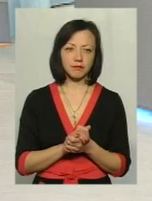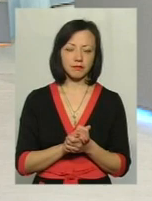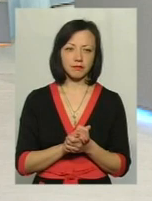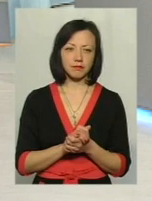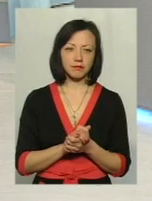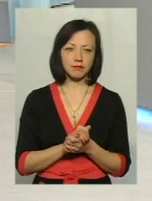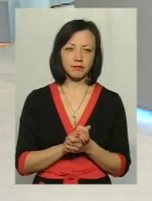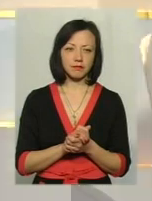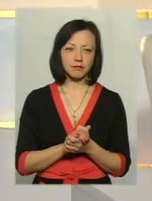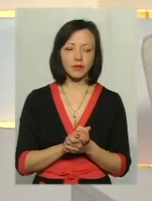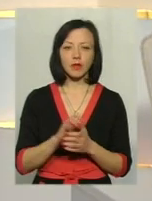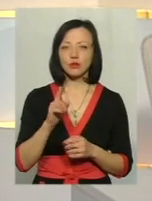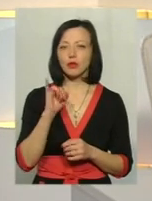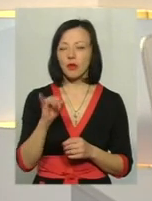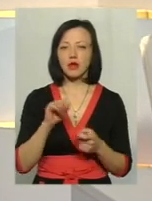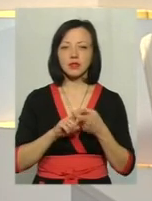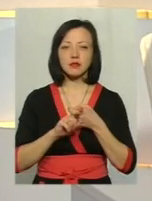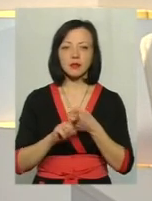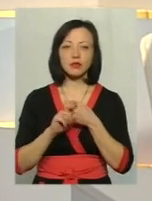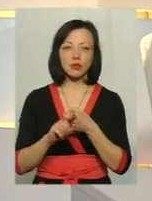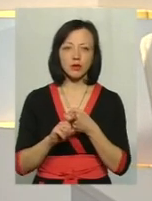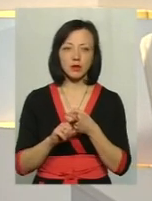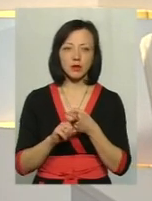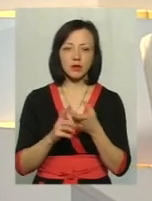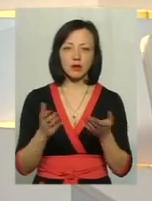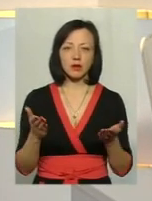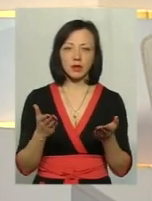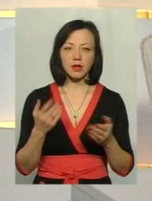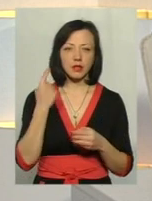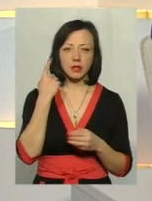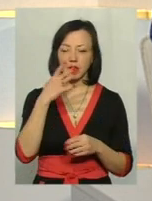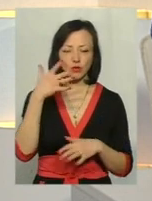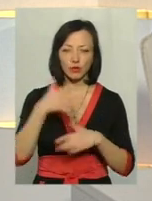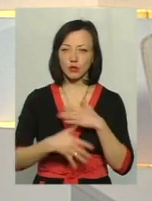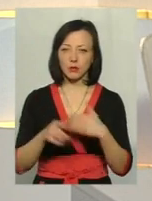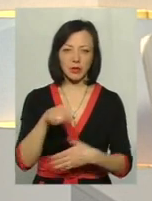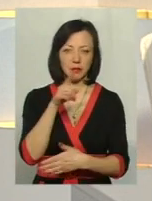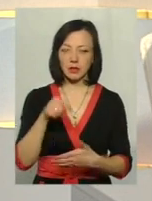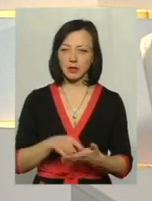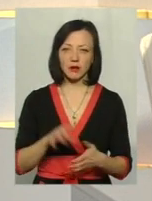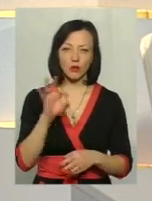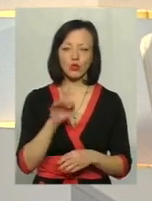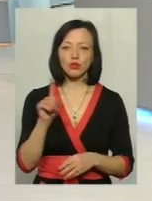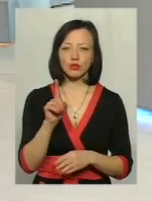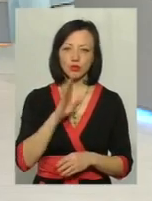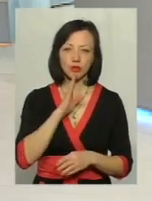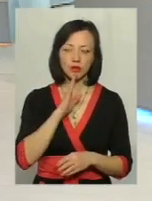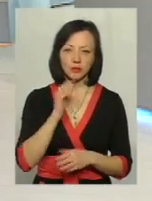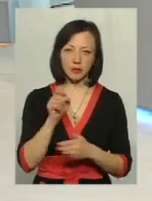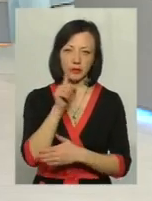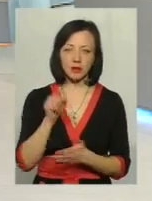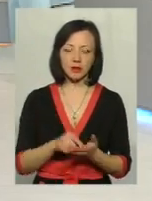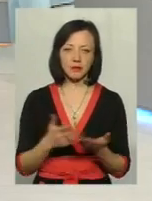Алло. Дуже поганий зв'язок. Я не зрозуміла, про що мова.